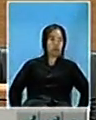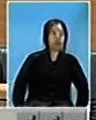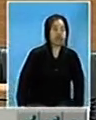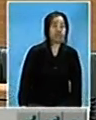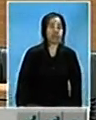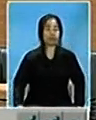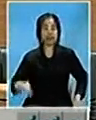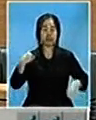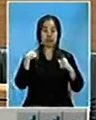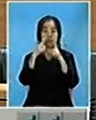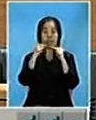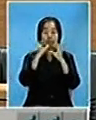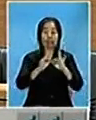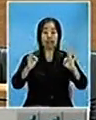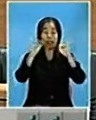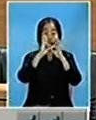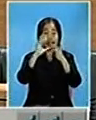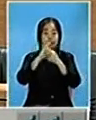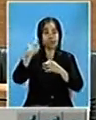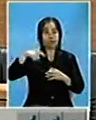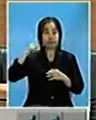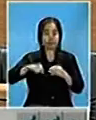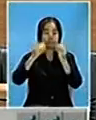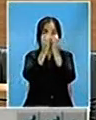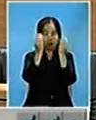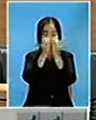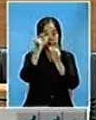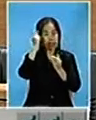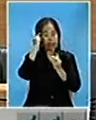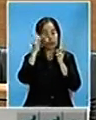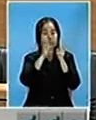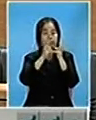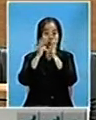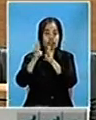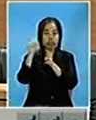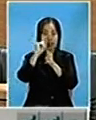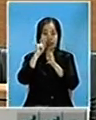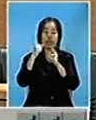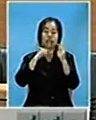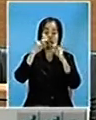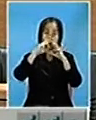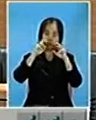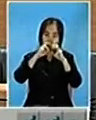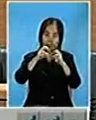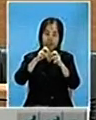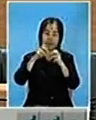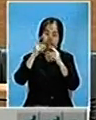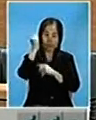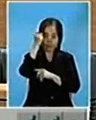นูญได้กรุณาหาวิธีการที่จะสื่อสารและทำความเข้าใจกับประชาชนใน 2-3 เรื่อง